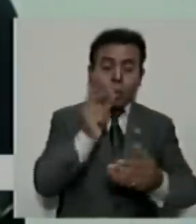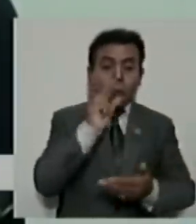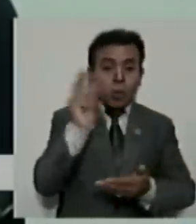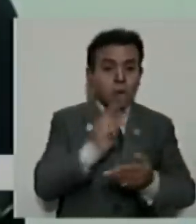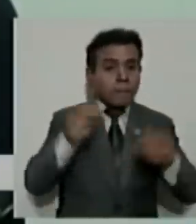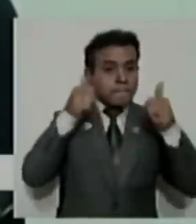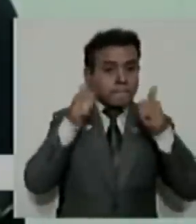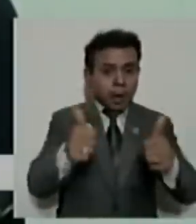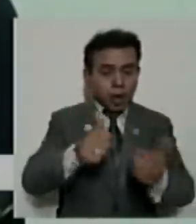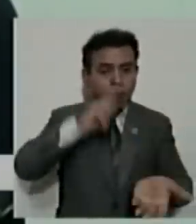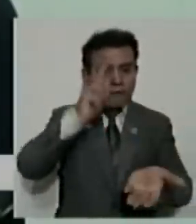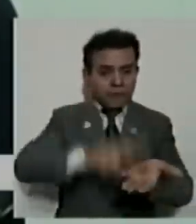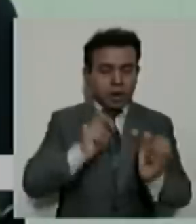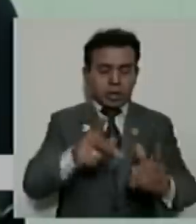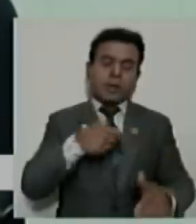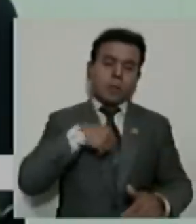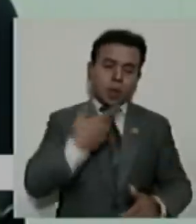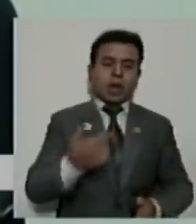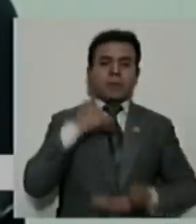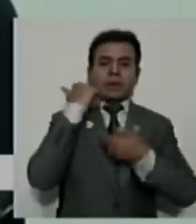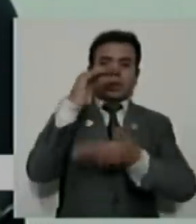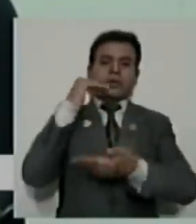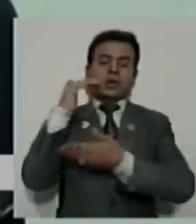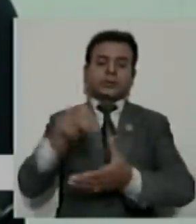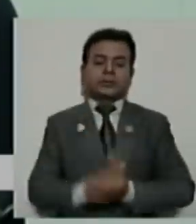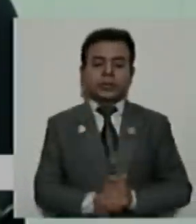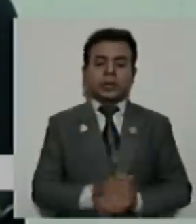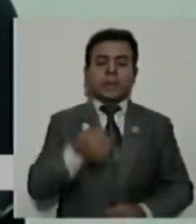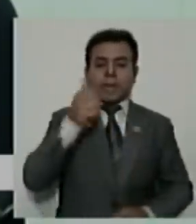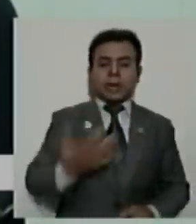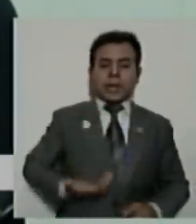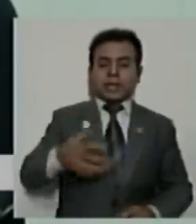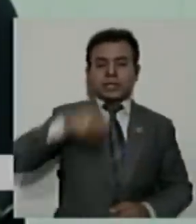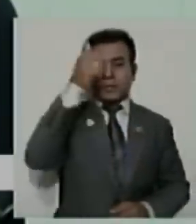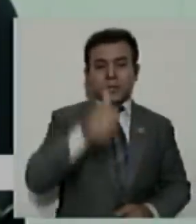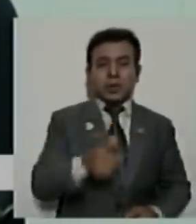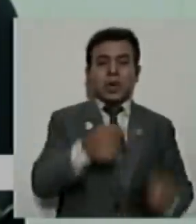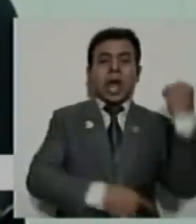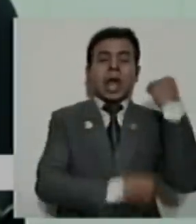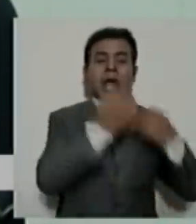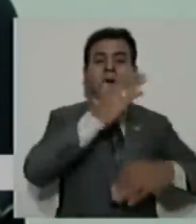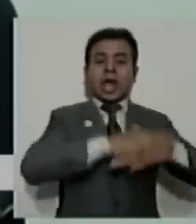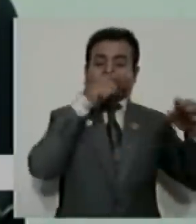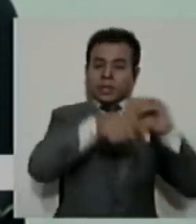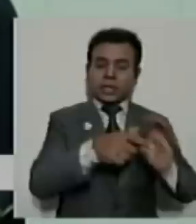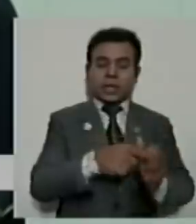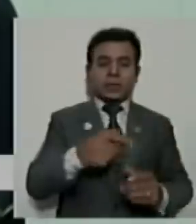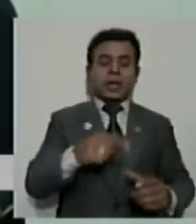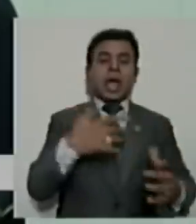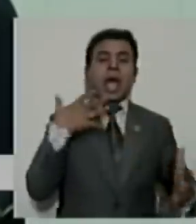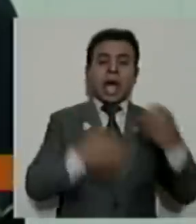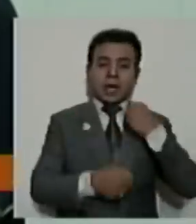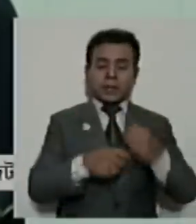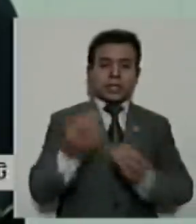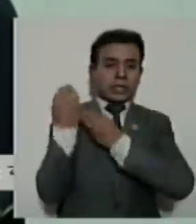বিভিন্ন ধরনের সামগ্রী গ্রহণ করে থাকেন, যেটা ওনাদের অধীনস্থ চিকিৎসক বৃন্দ সেগুলো অবহিত নন,